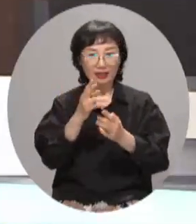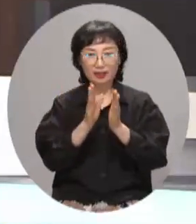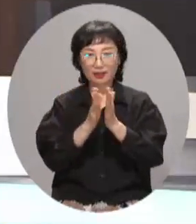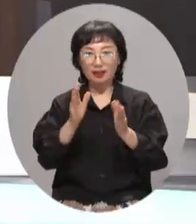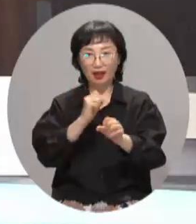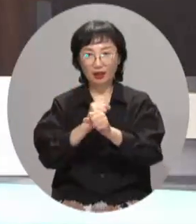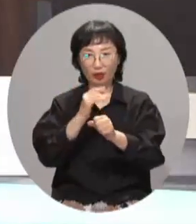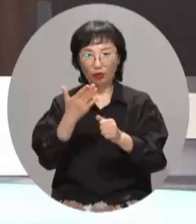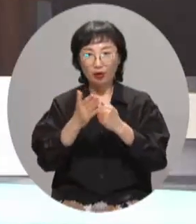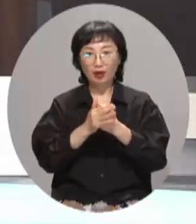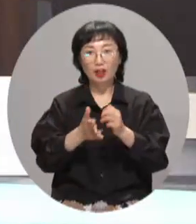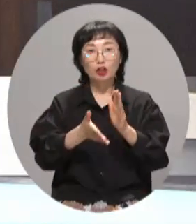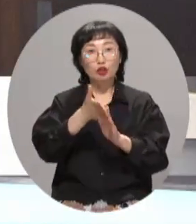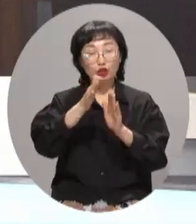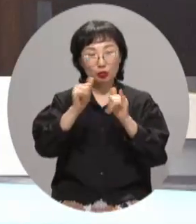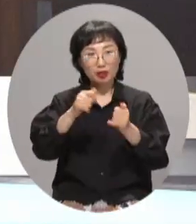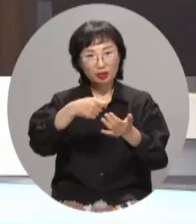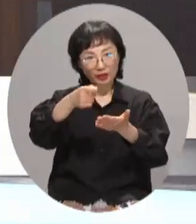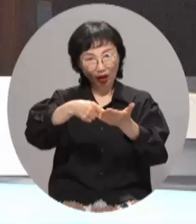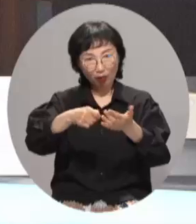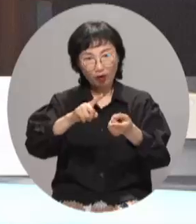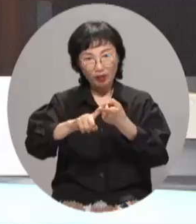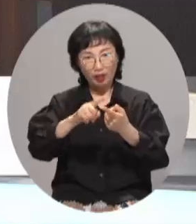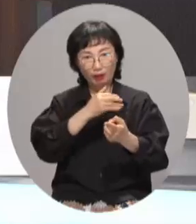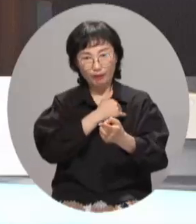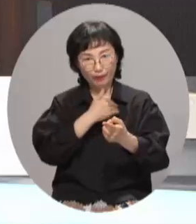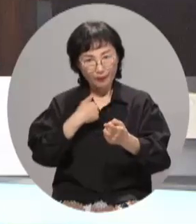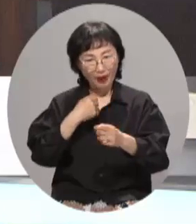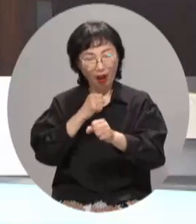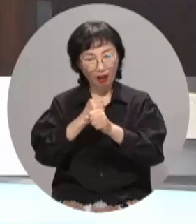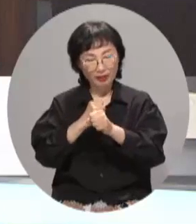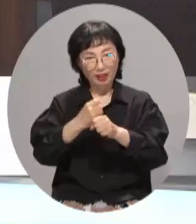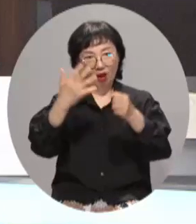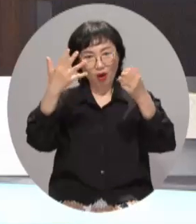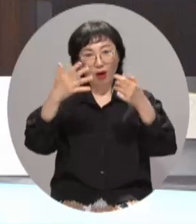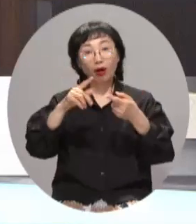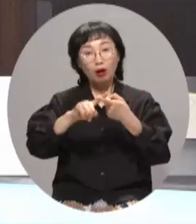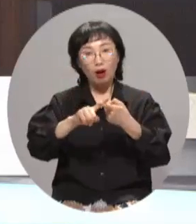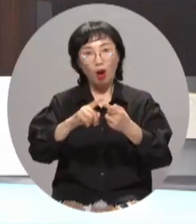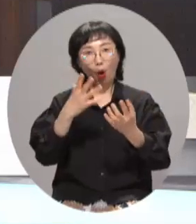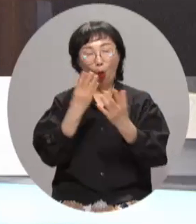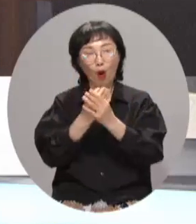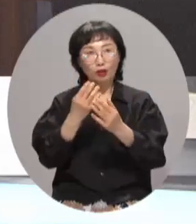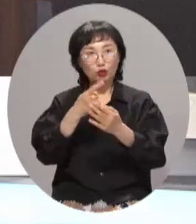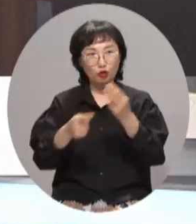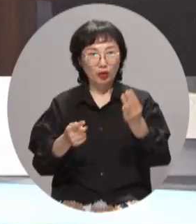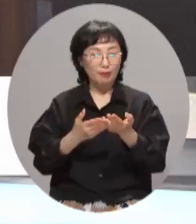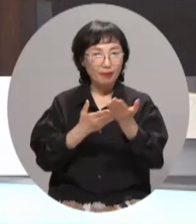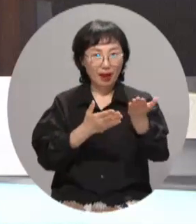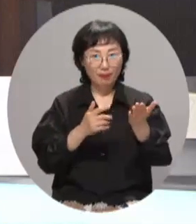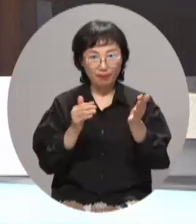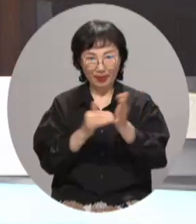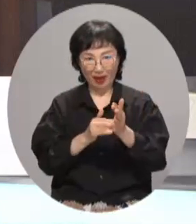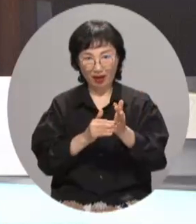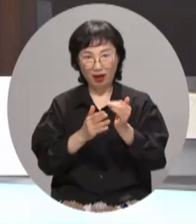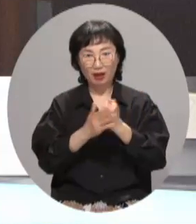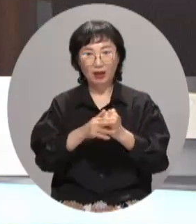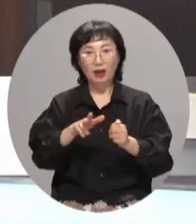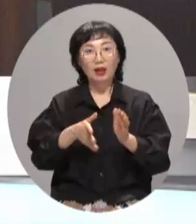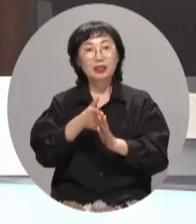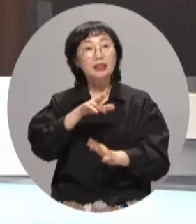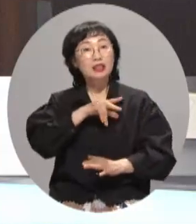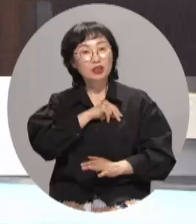투표를 요구하는 주민 서명이 청구 요건을 갖추어 완주군에 제출됐기 때문인데요. 군의회가